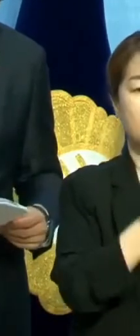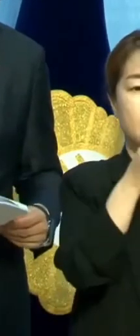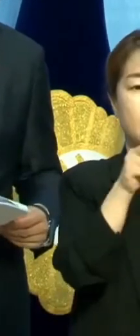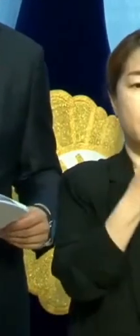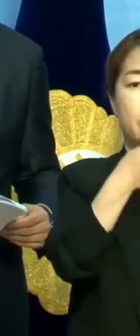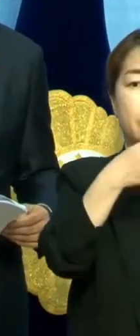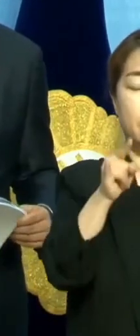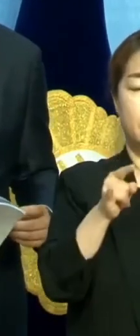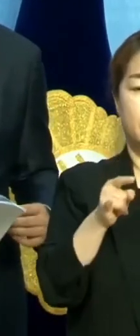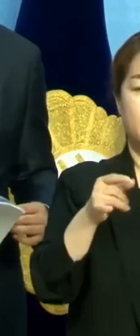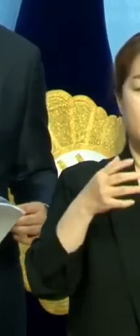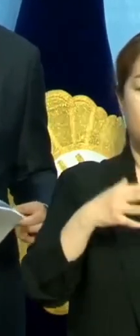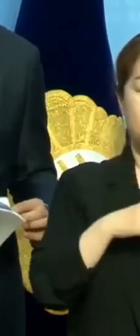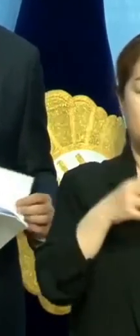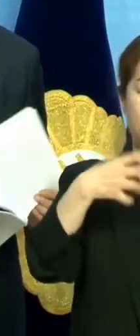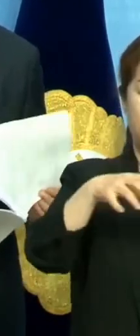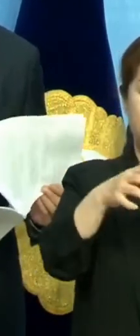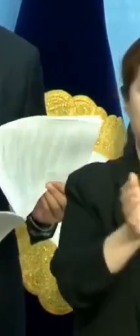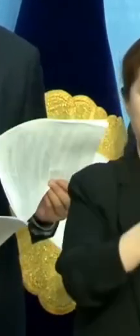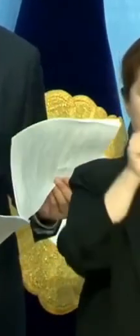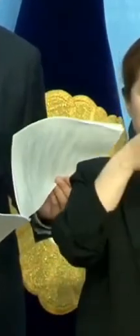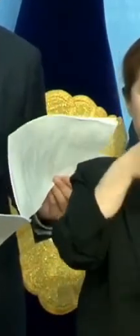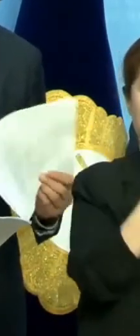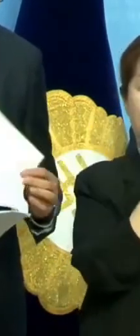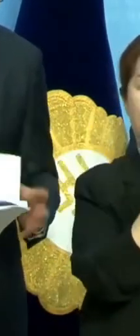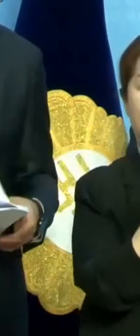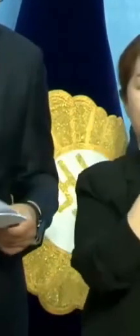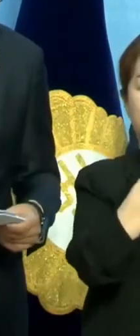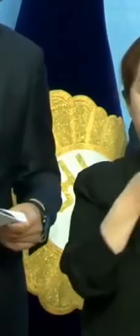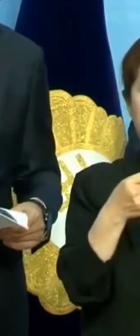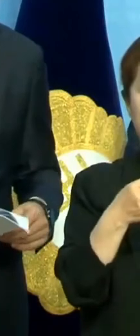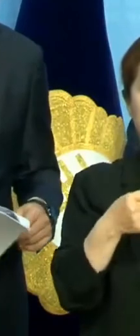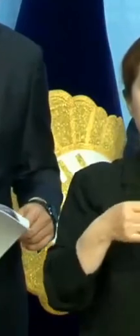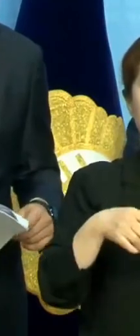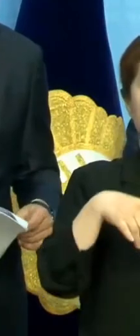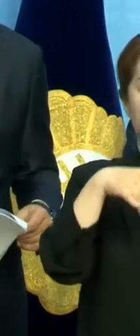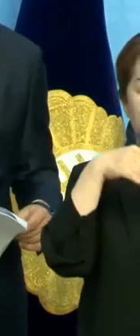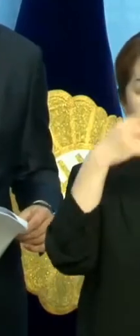현대건설 배구단 이도희 감독, 손재원 코치